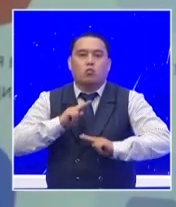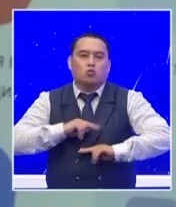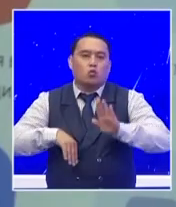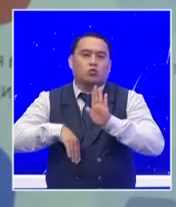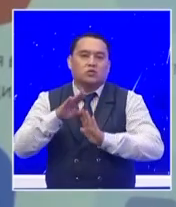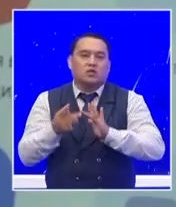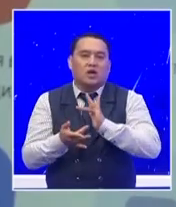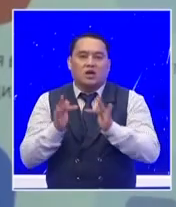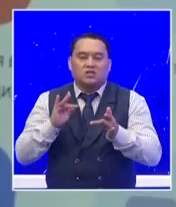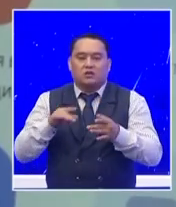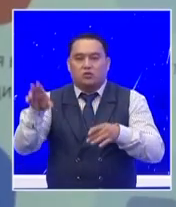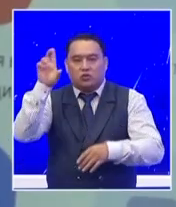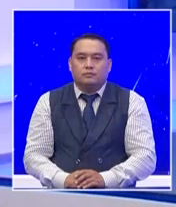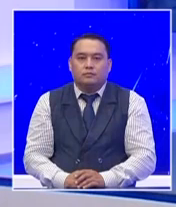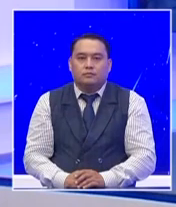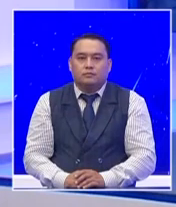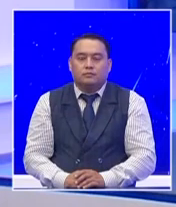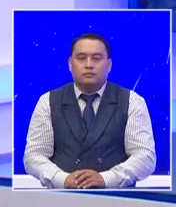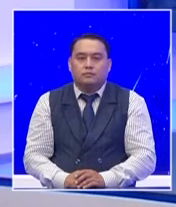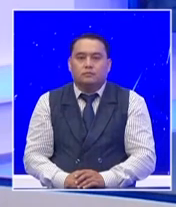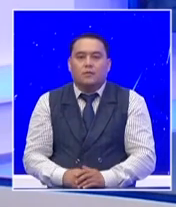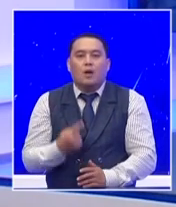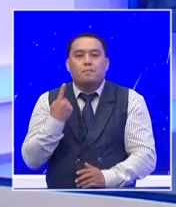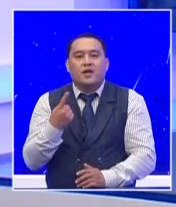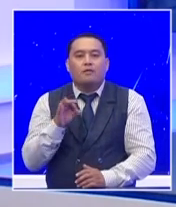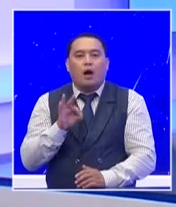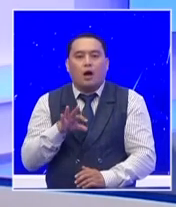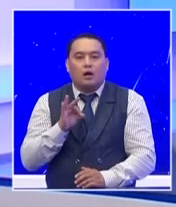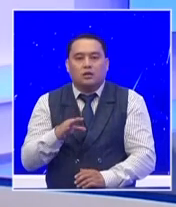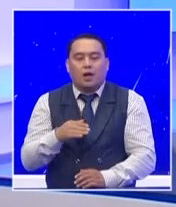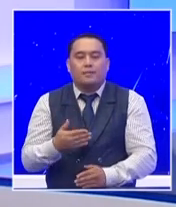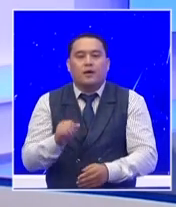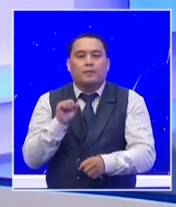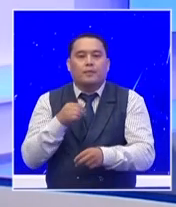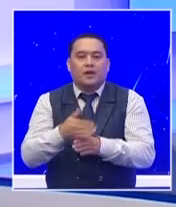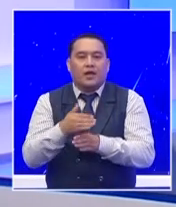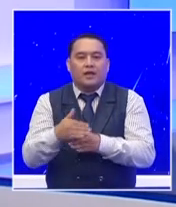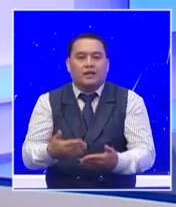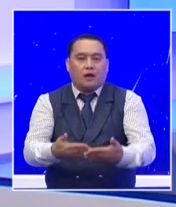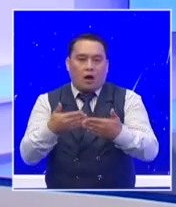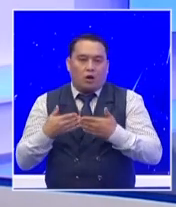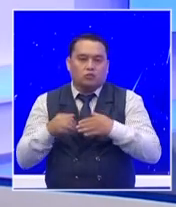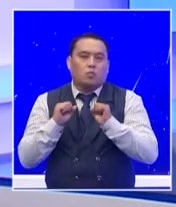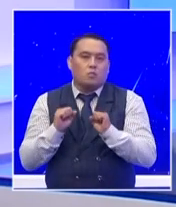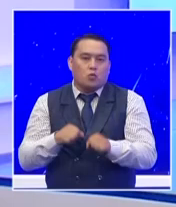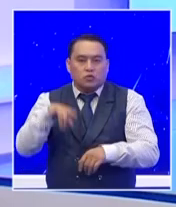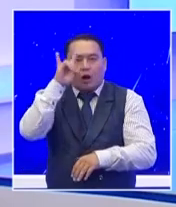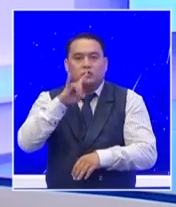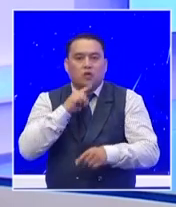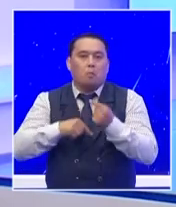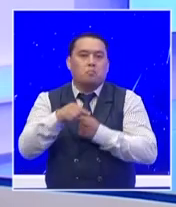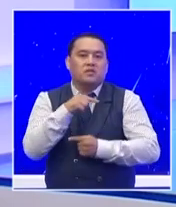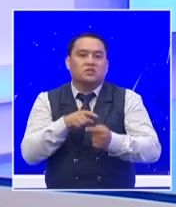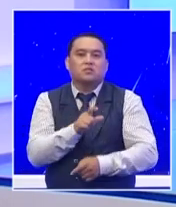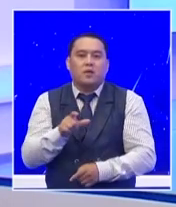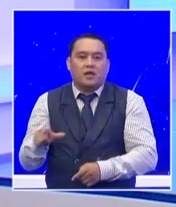улучшению качества интернета в стране. До 1 октября отсрочку платежей по кредитам получат представители казахстанского малого и